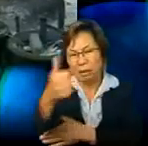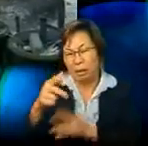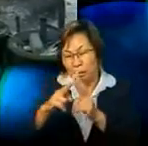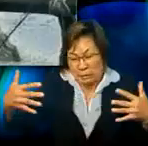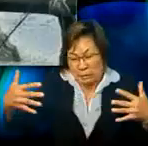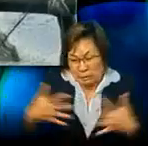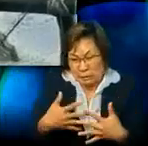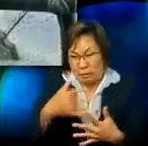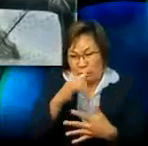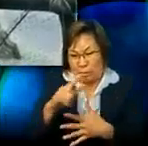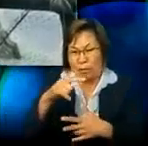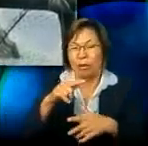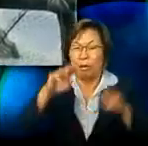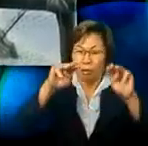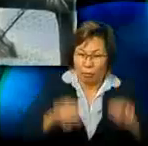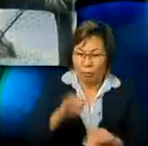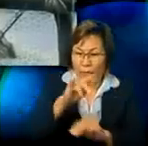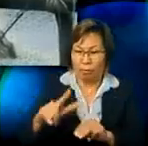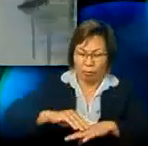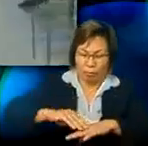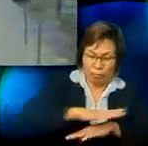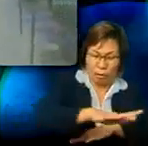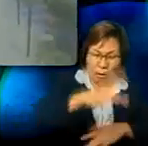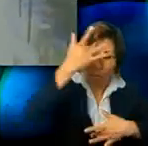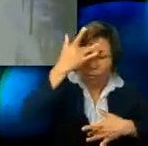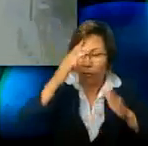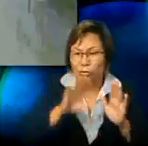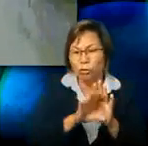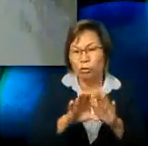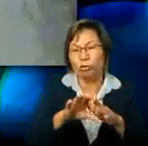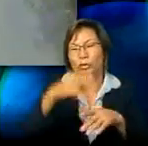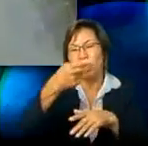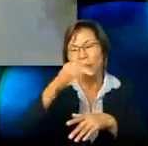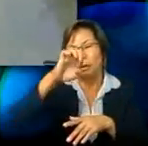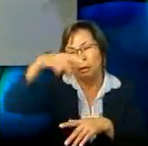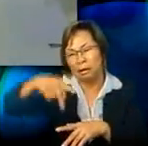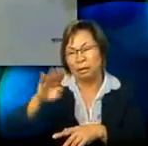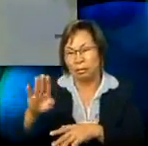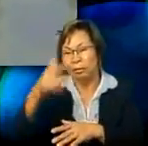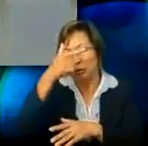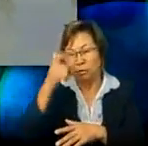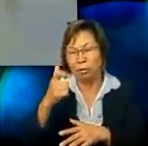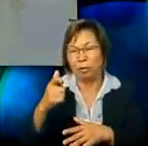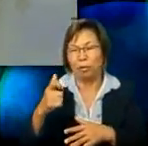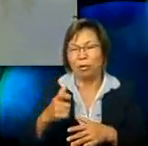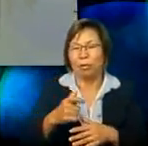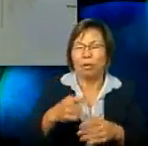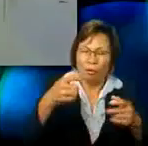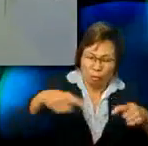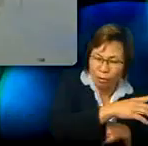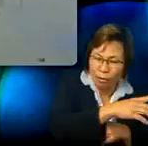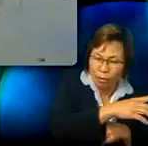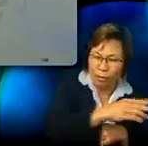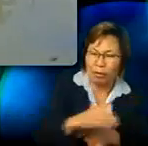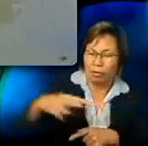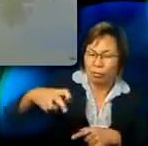lain yang paling ditakuti oleh kalangan manusia ialah jangkitan penyakit seperti hepatitis B. Ini berikutan kuantiti bakteria